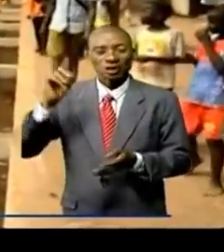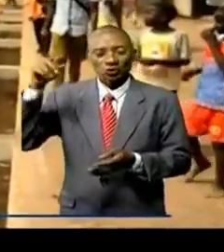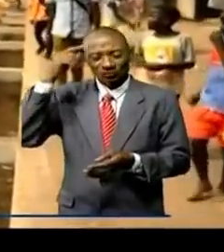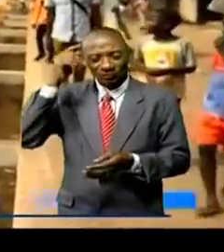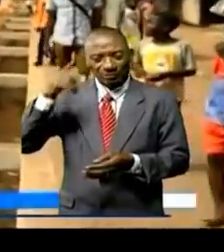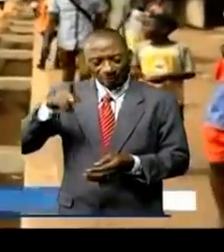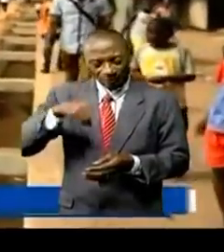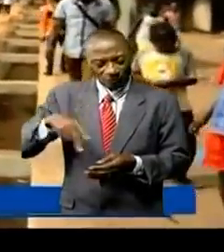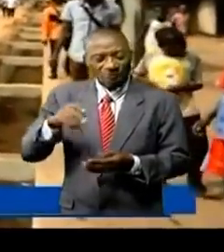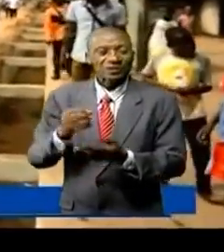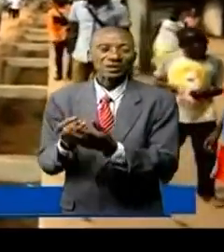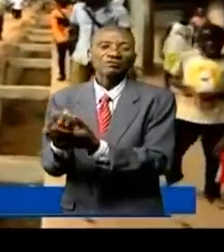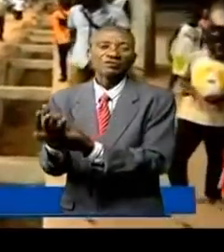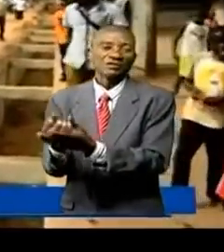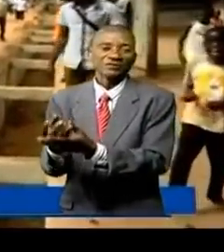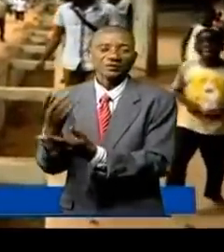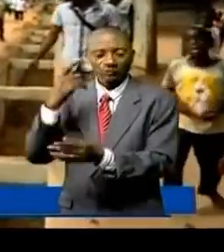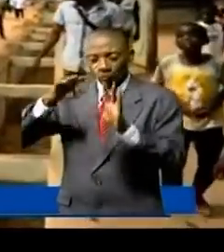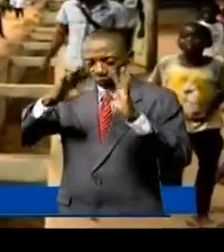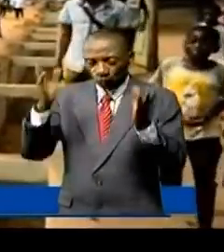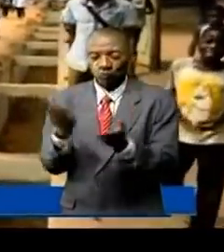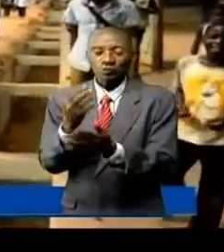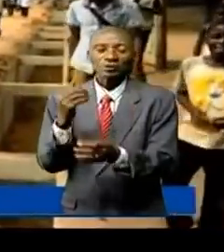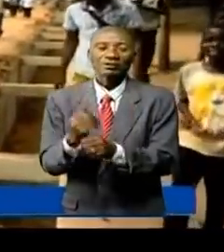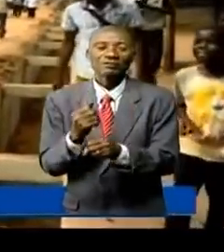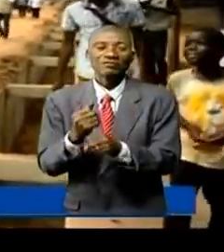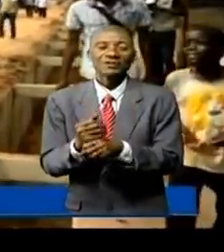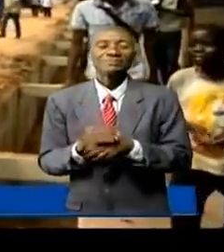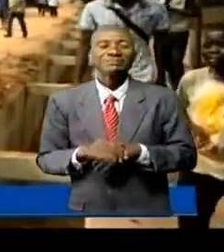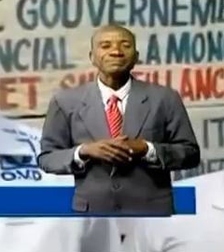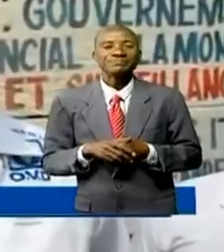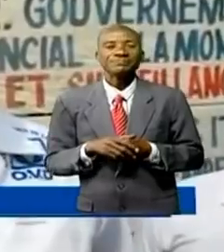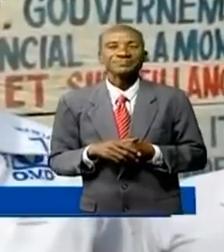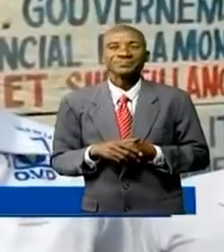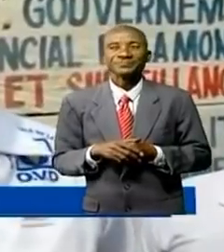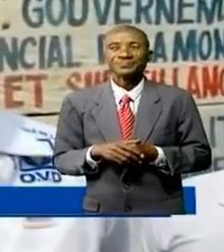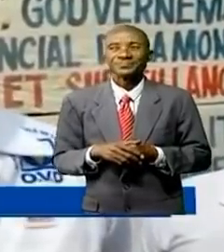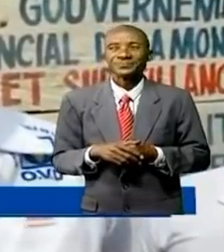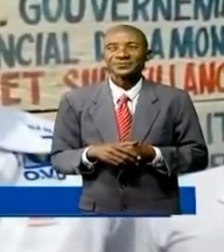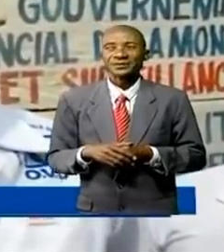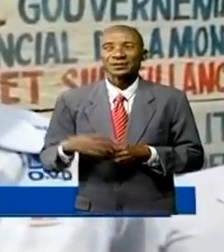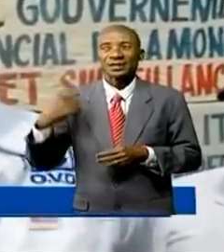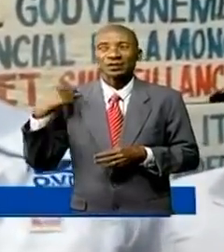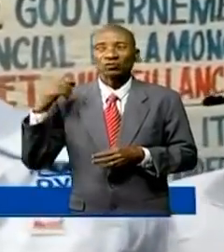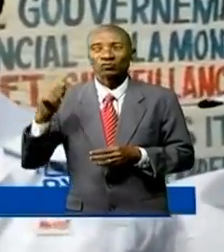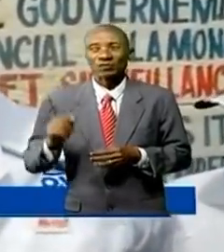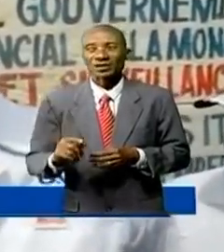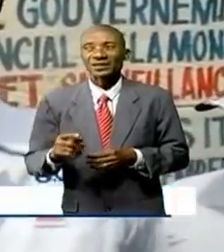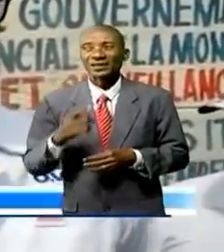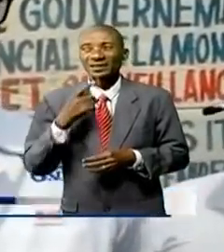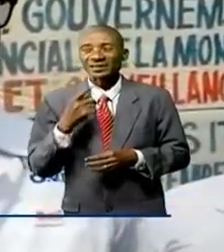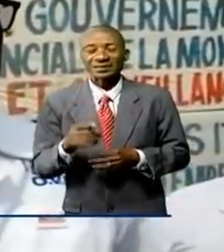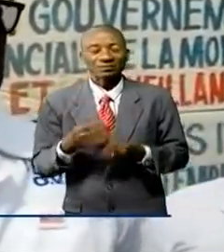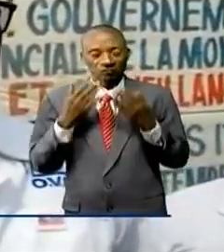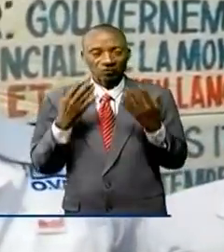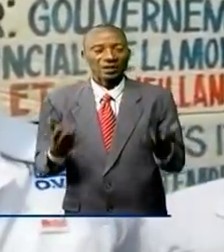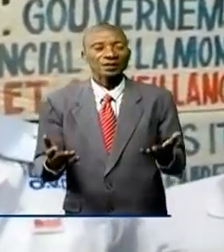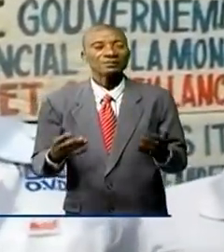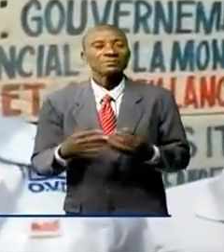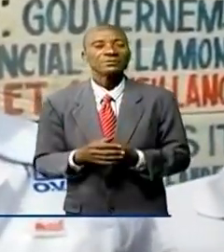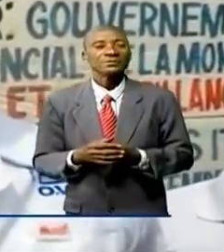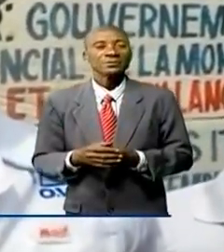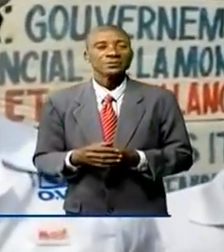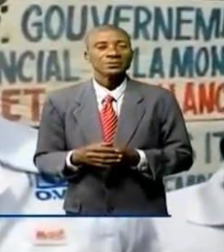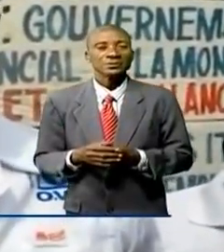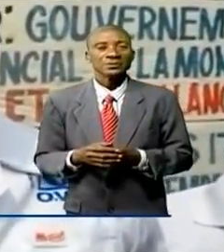mètres sur l'avenue de la mission. Vraiment un constat de joie. Voilà, les œuvres sont en train de parler. Sous la houlette de